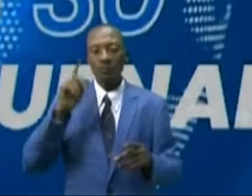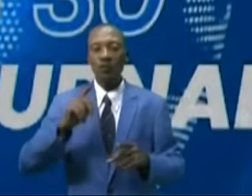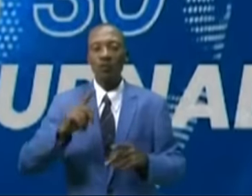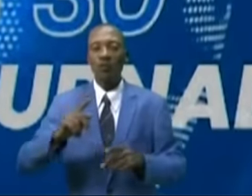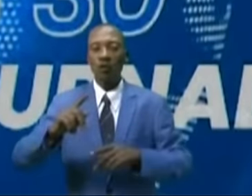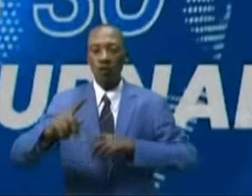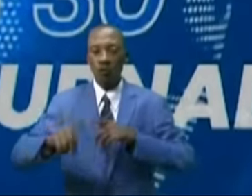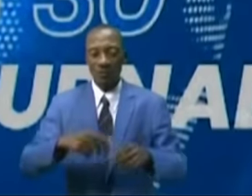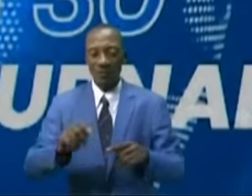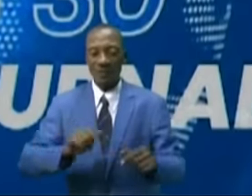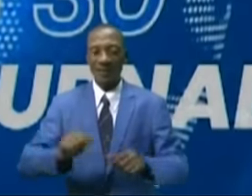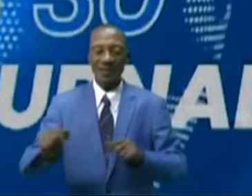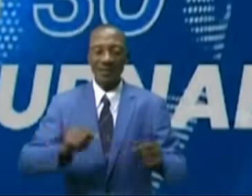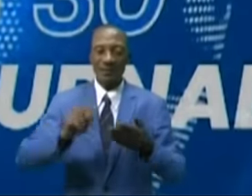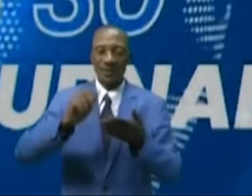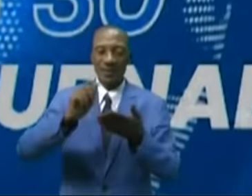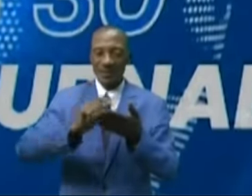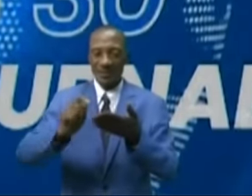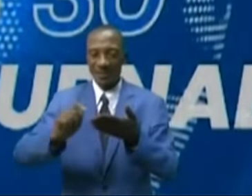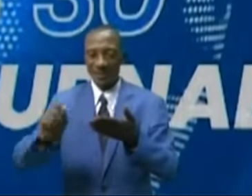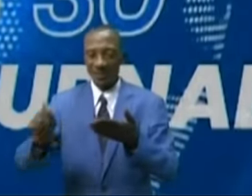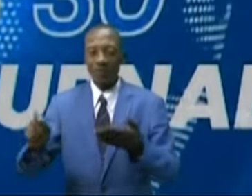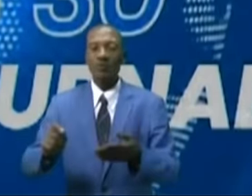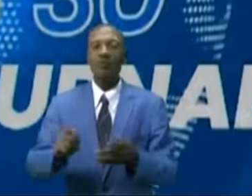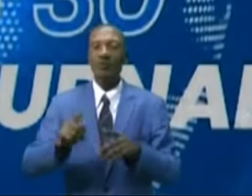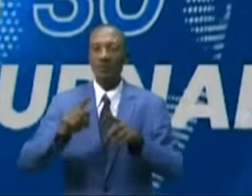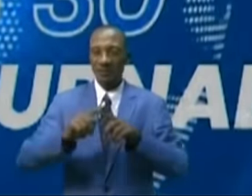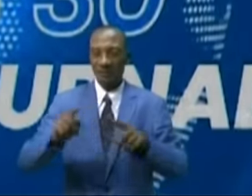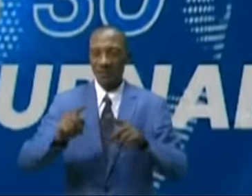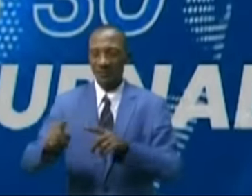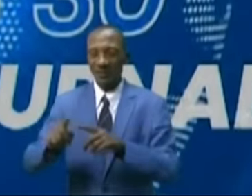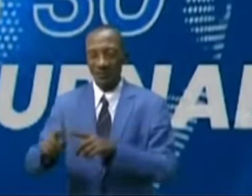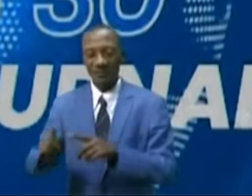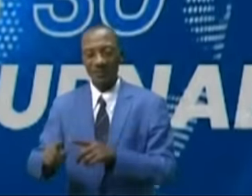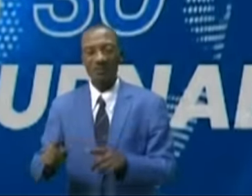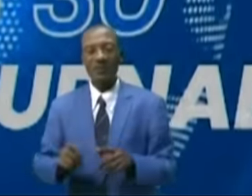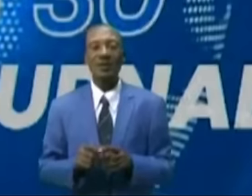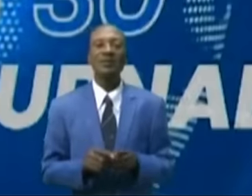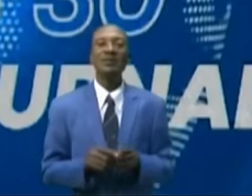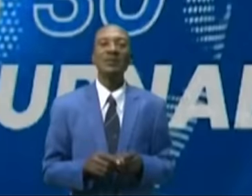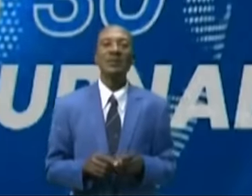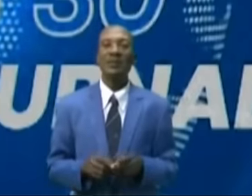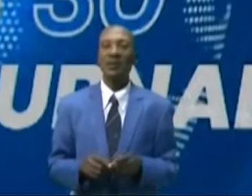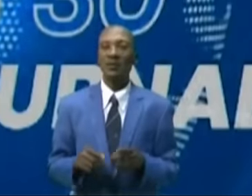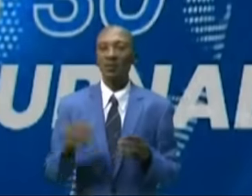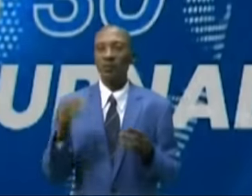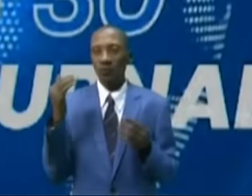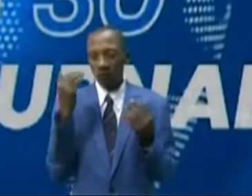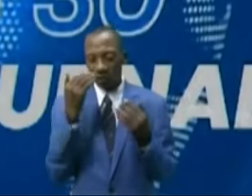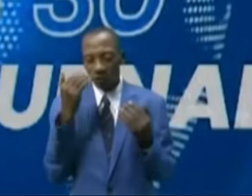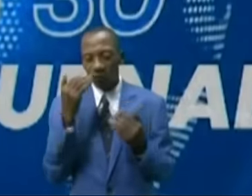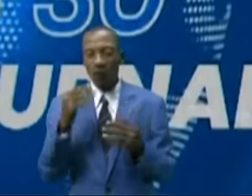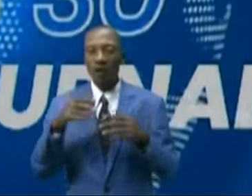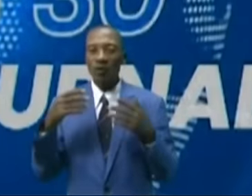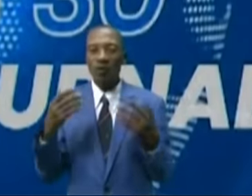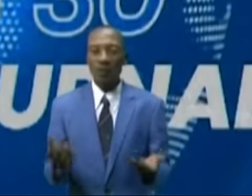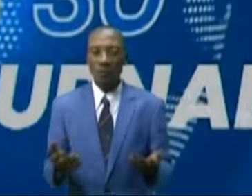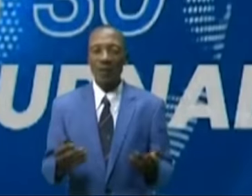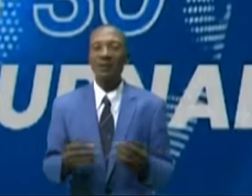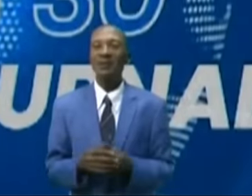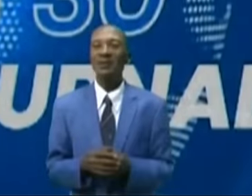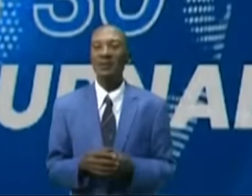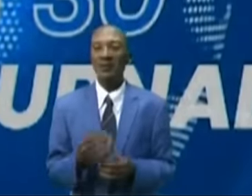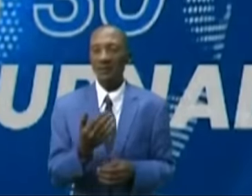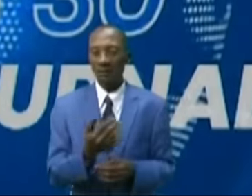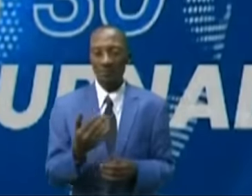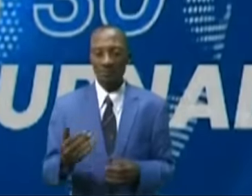des épreuves hors session de l'examen d'État édition 2024. La cérémonie a eu lieu à l'Epelonde dans la